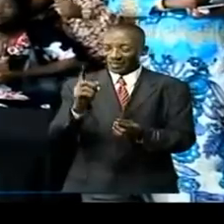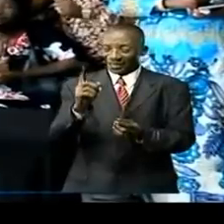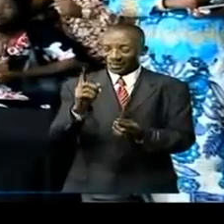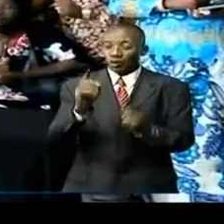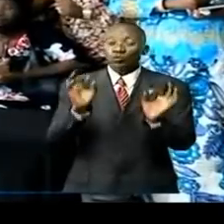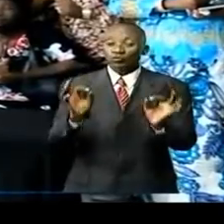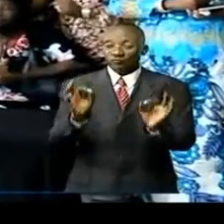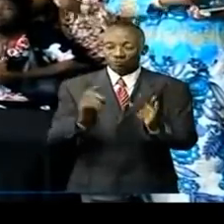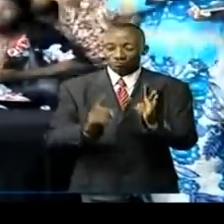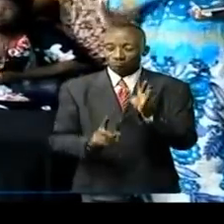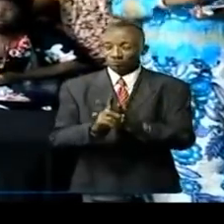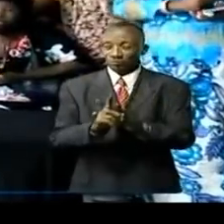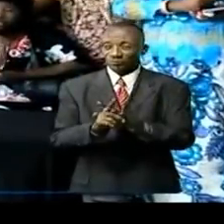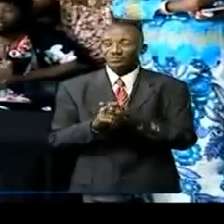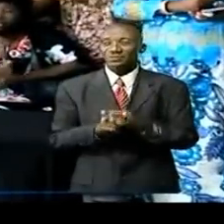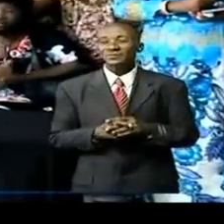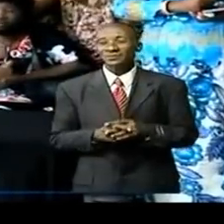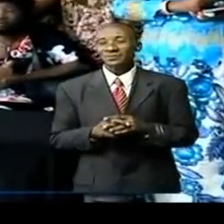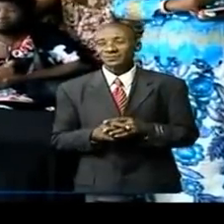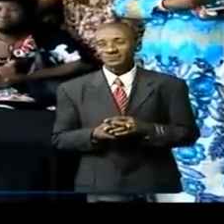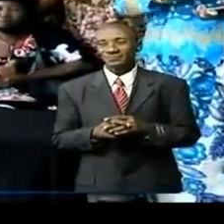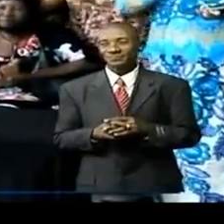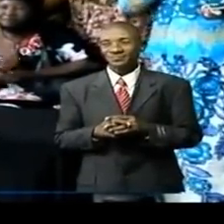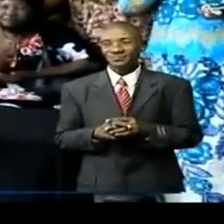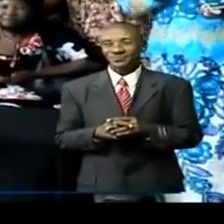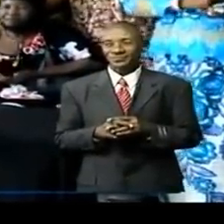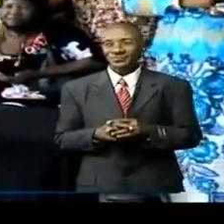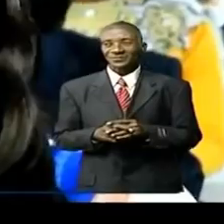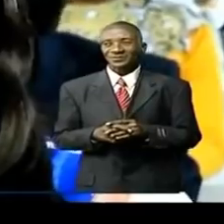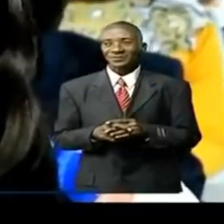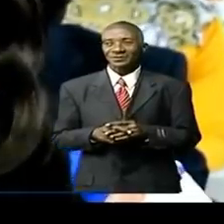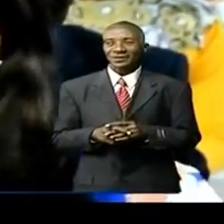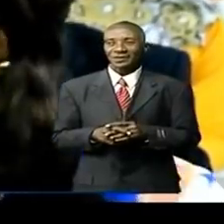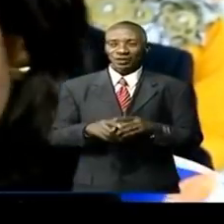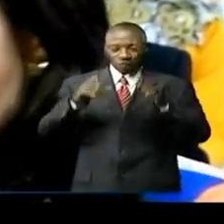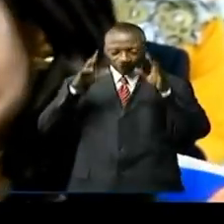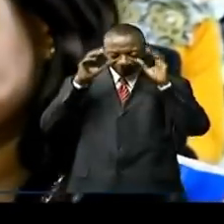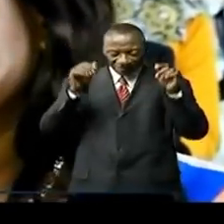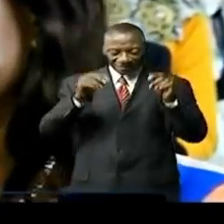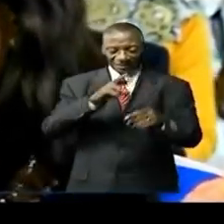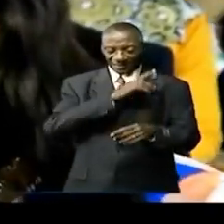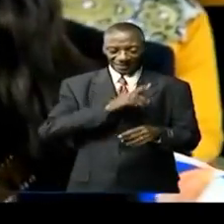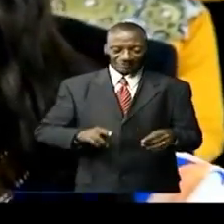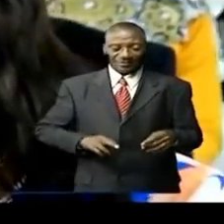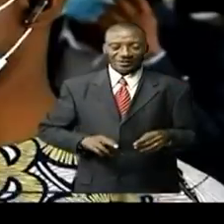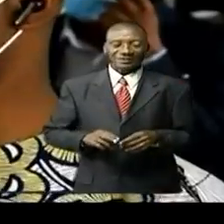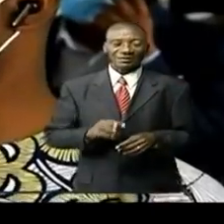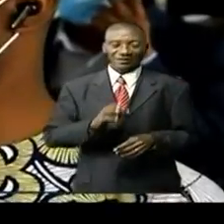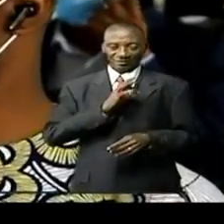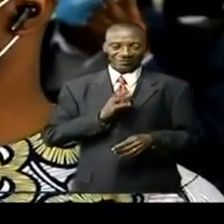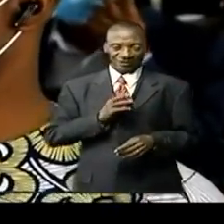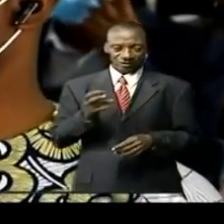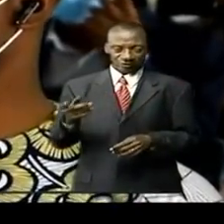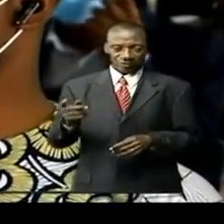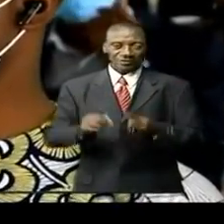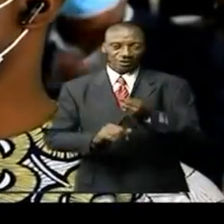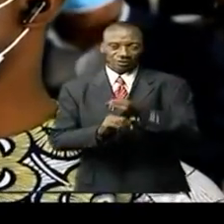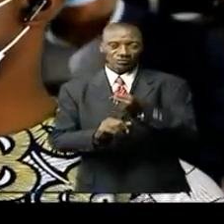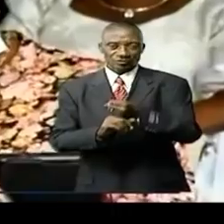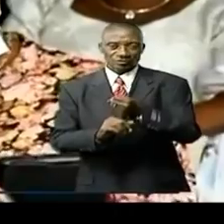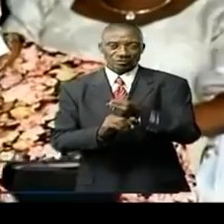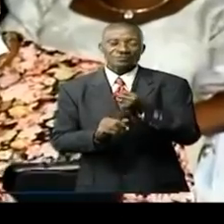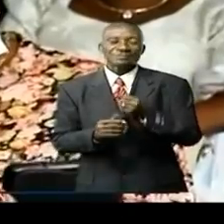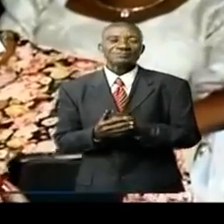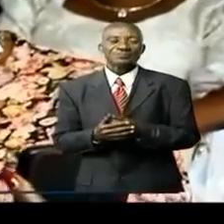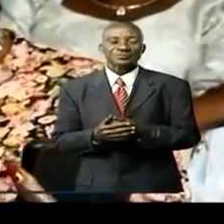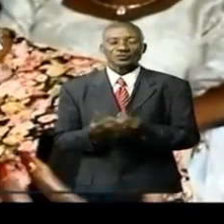de l'état de siège décrété en Ituri et au Nord-Kivu par le président de la République, Félix-Antoine Tshisekedi, avec le souci d'instaurer la